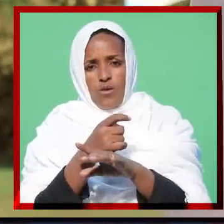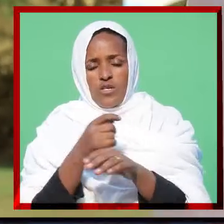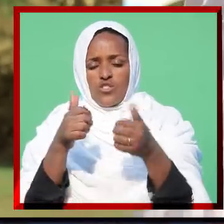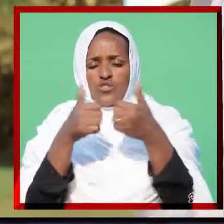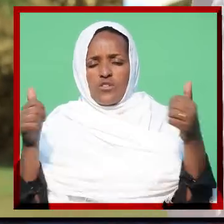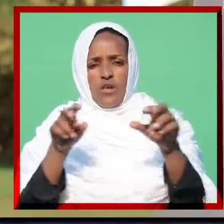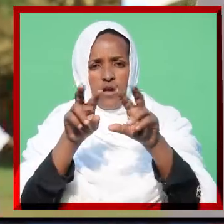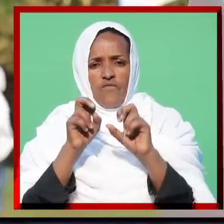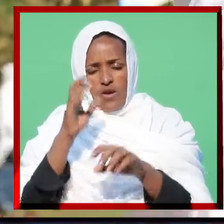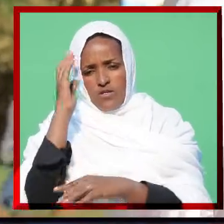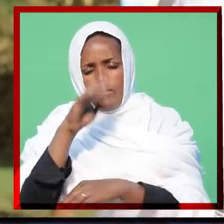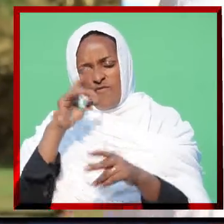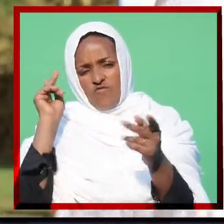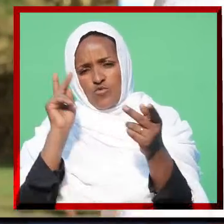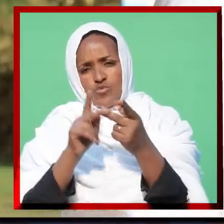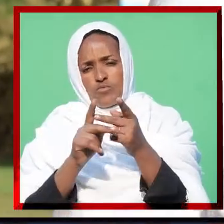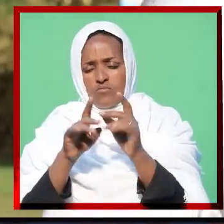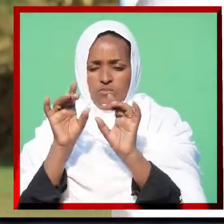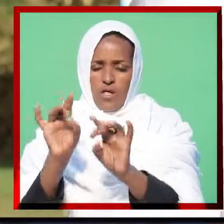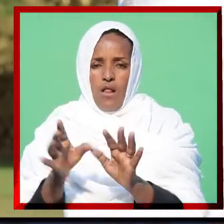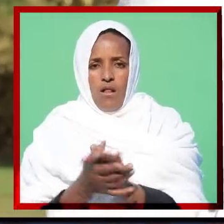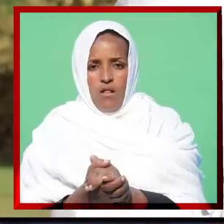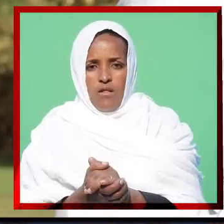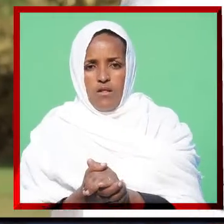እጅግ የከፋ እግዚአብሔር ፈጽሞ የሚጸየፈው።